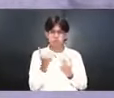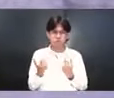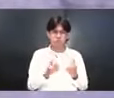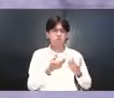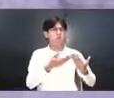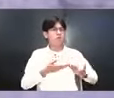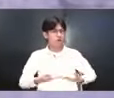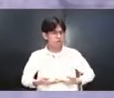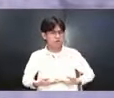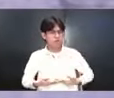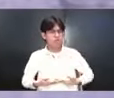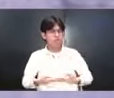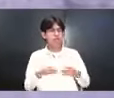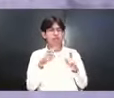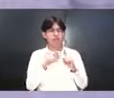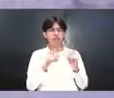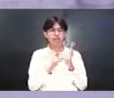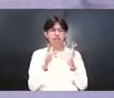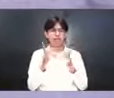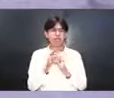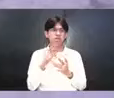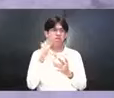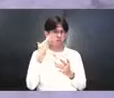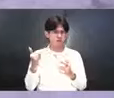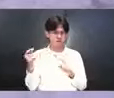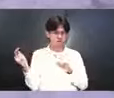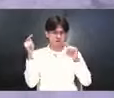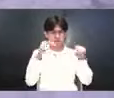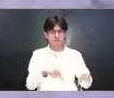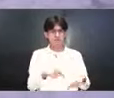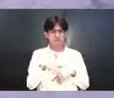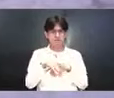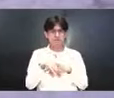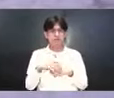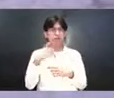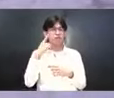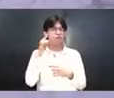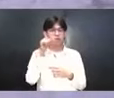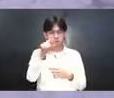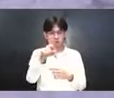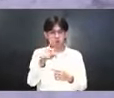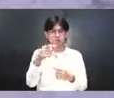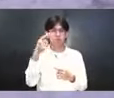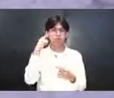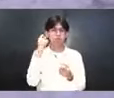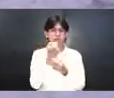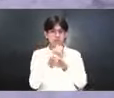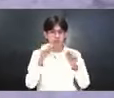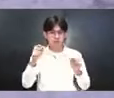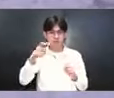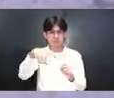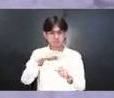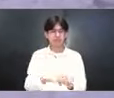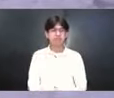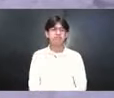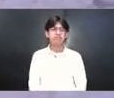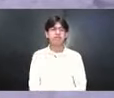rito para dyan. Tapos kinikwento na niya. And in this